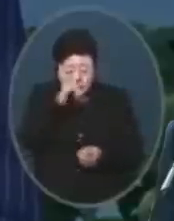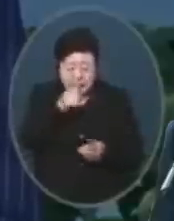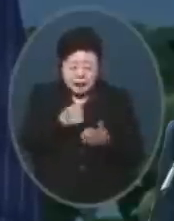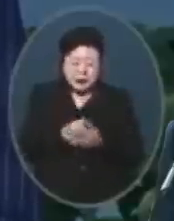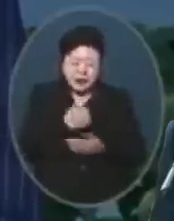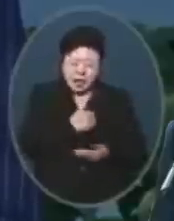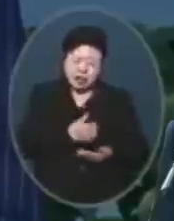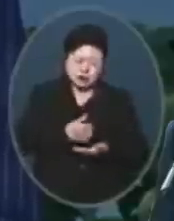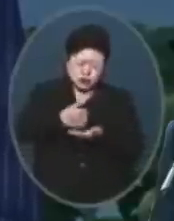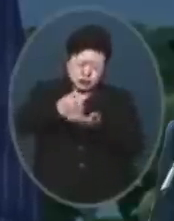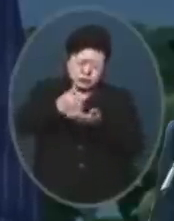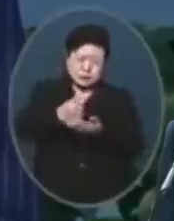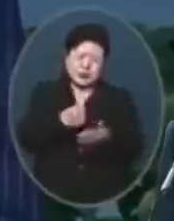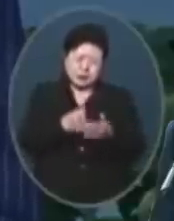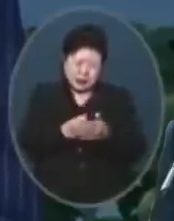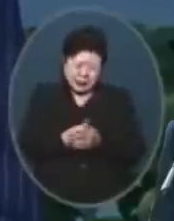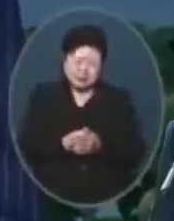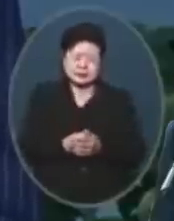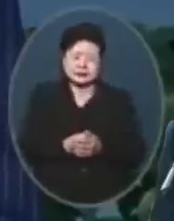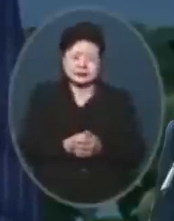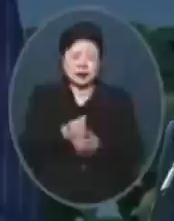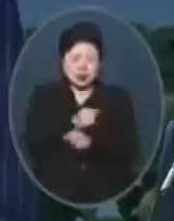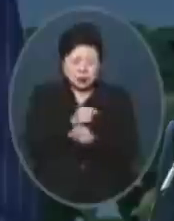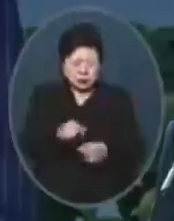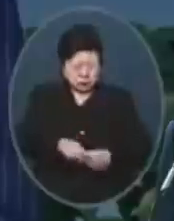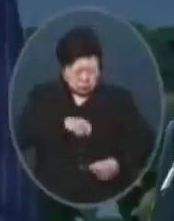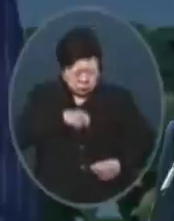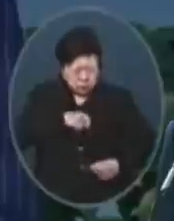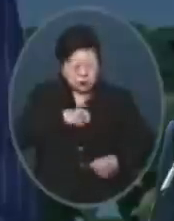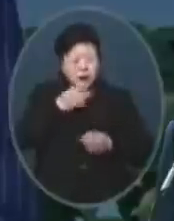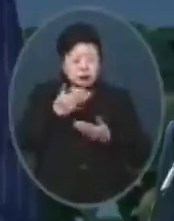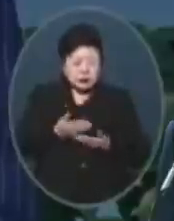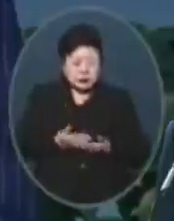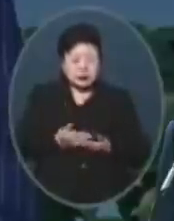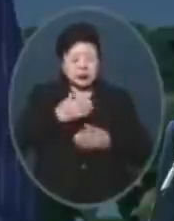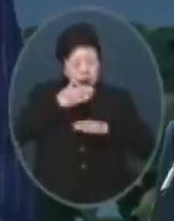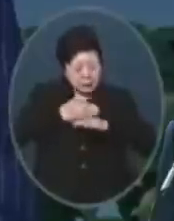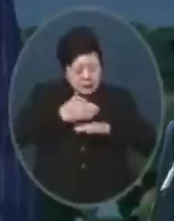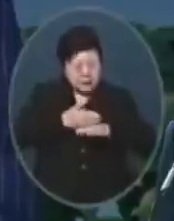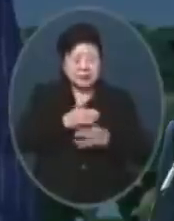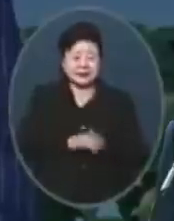나는 주님 때문에 용서와 의의를 얻어서 감사합니다.